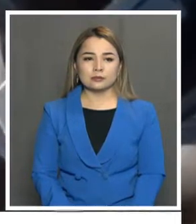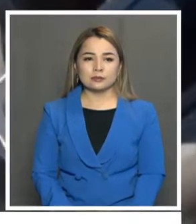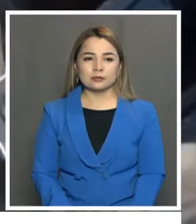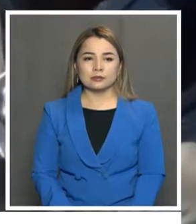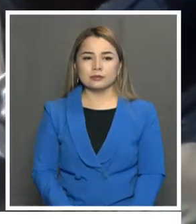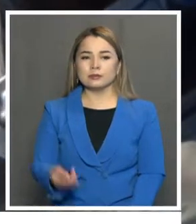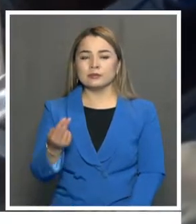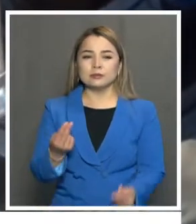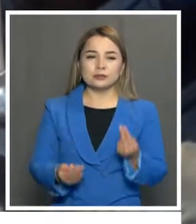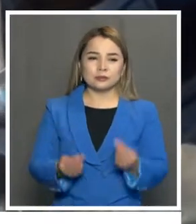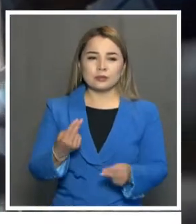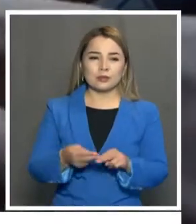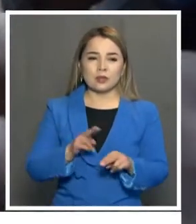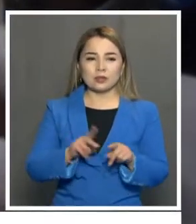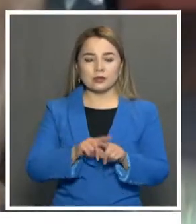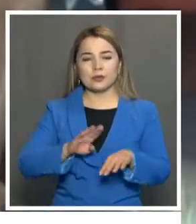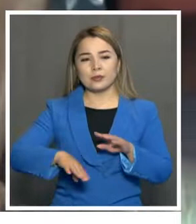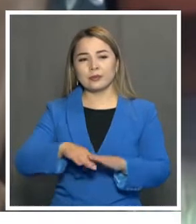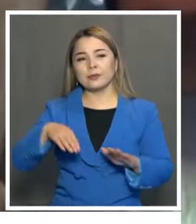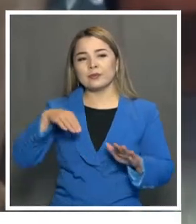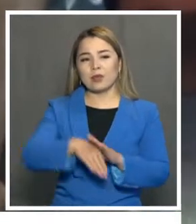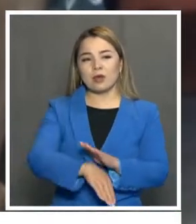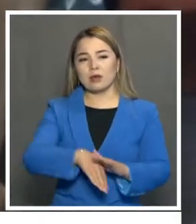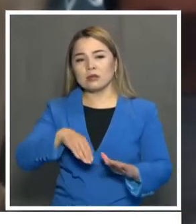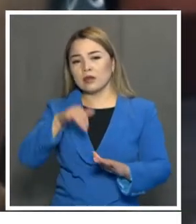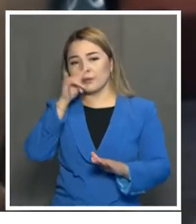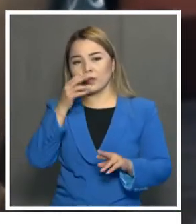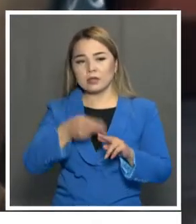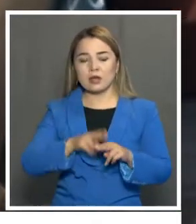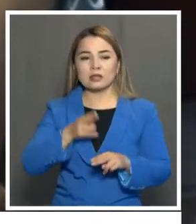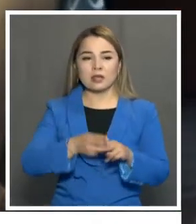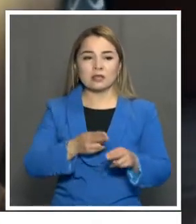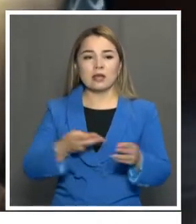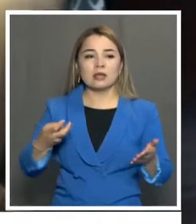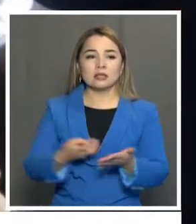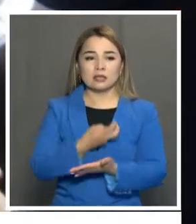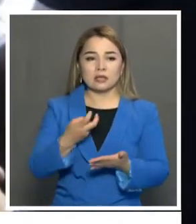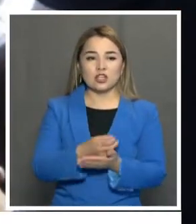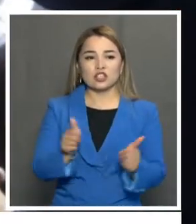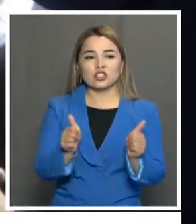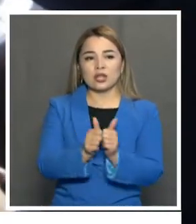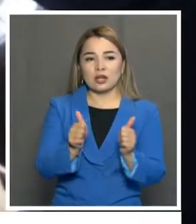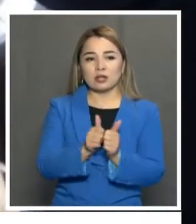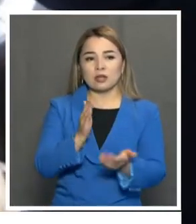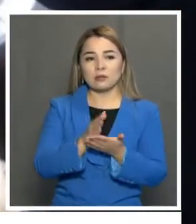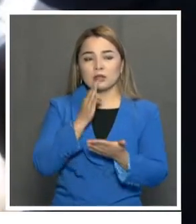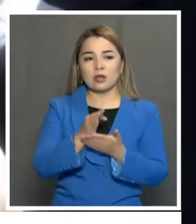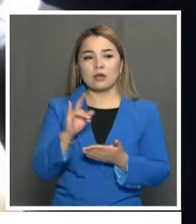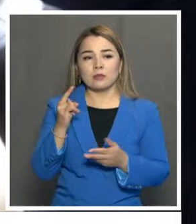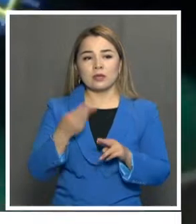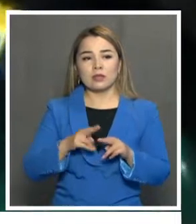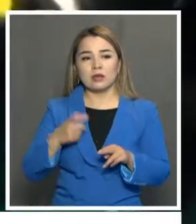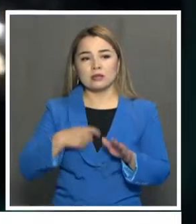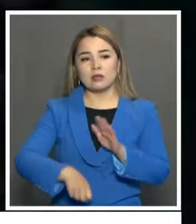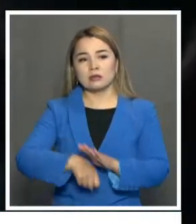Ойын баласы темір сырғанақтың тесіктеріне қолын салып, қайта сыртқа шығара алмай қалған. Сырғанақ тесіктері бір-біріне жақын орналасқандықтан баланың қолын өз